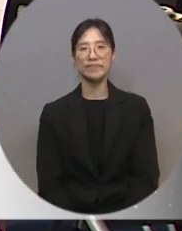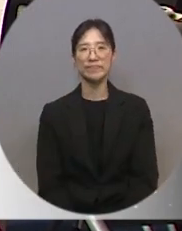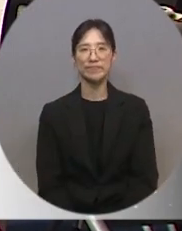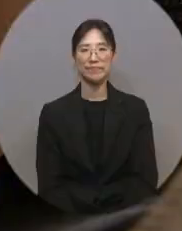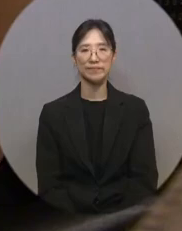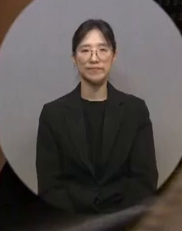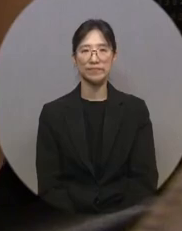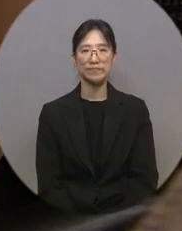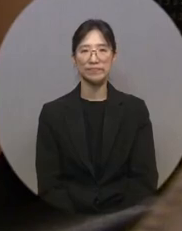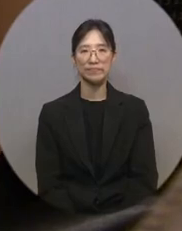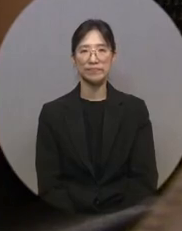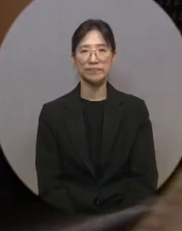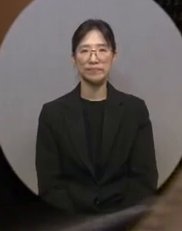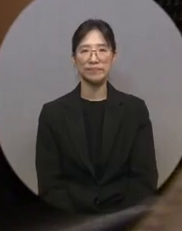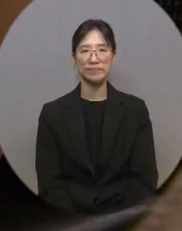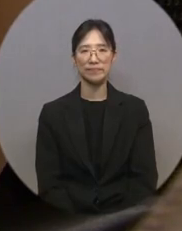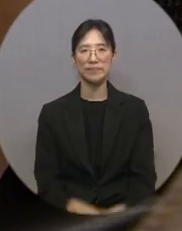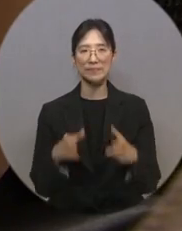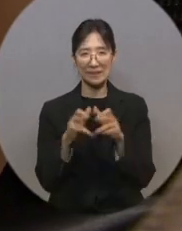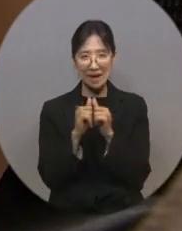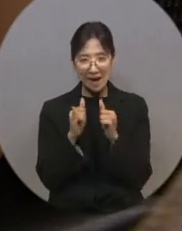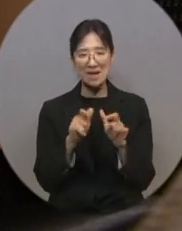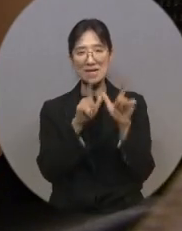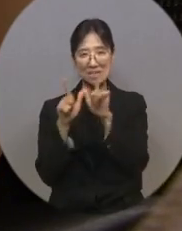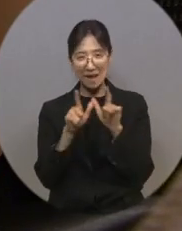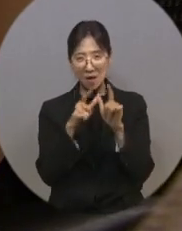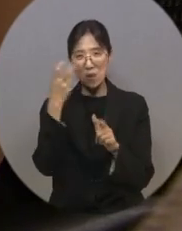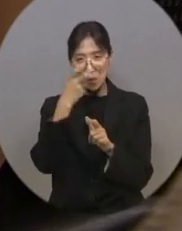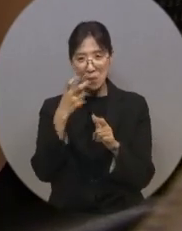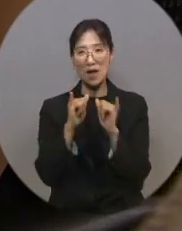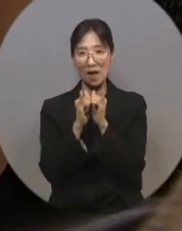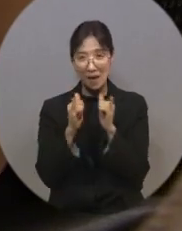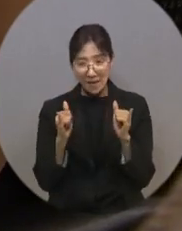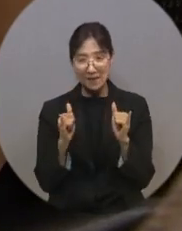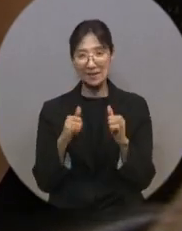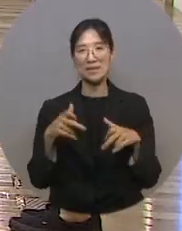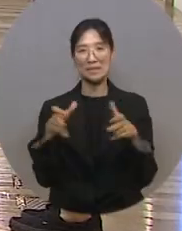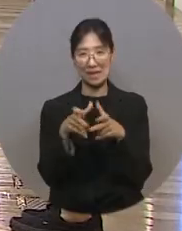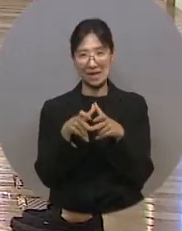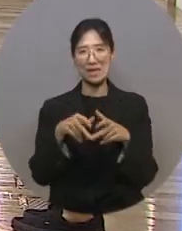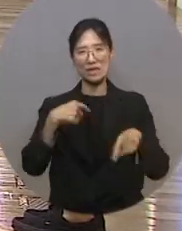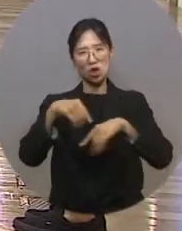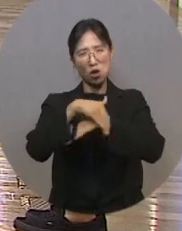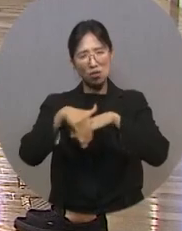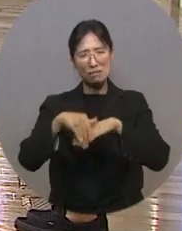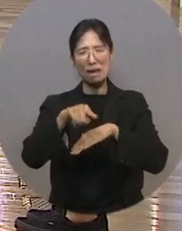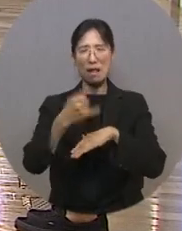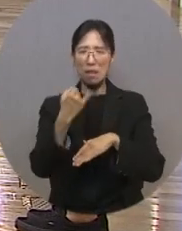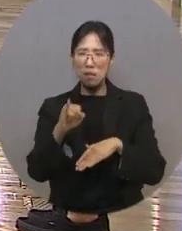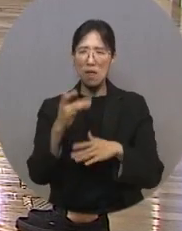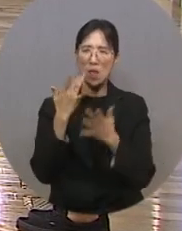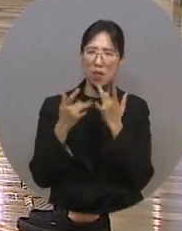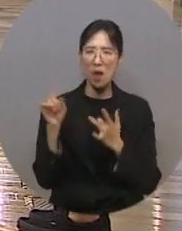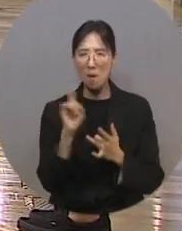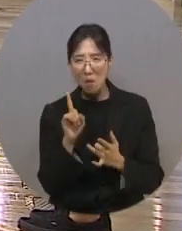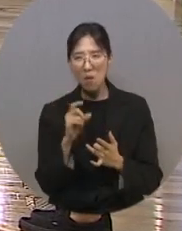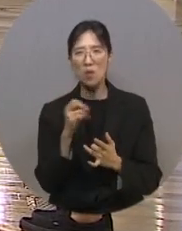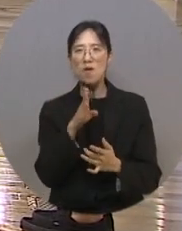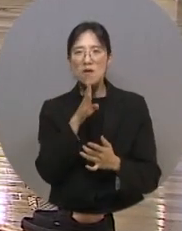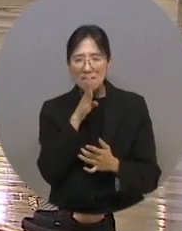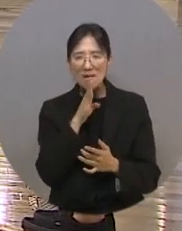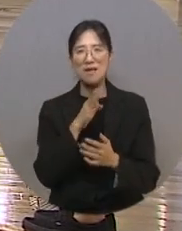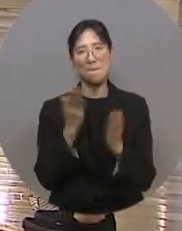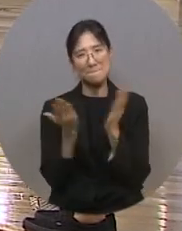바입니다. 장애인산 패널 조사원들은 현재 장애인 정책의 허점을 살펴보고 현실적인